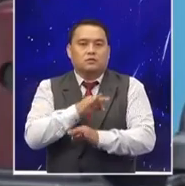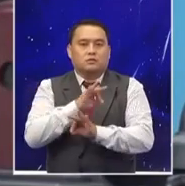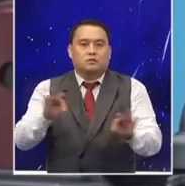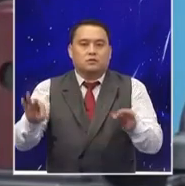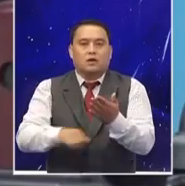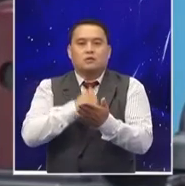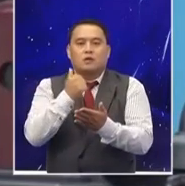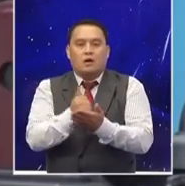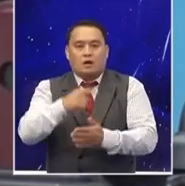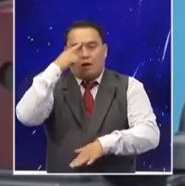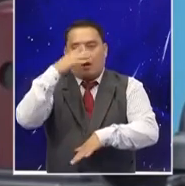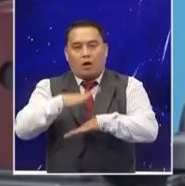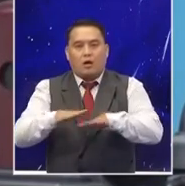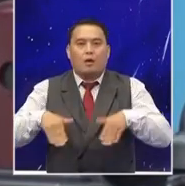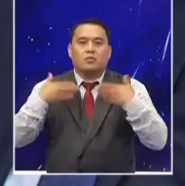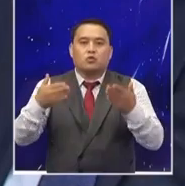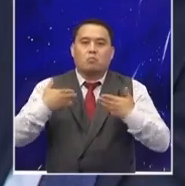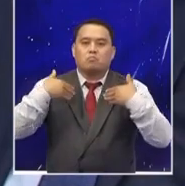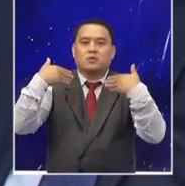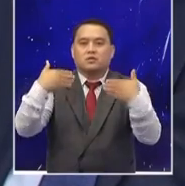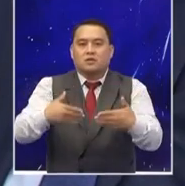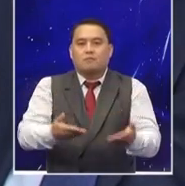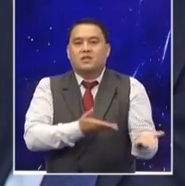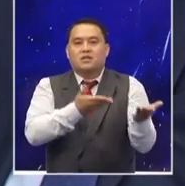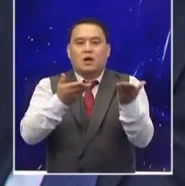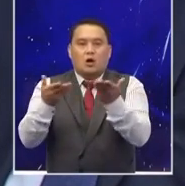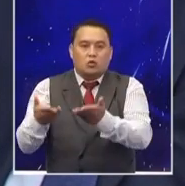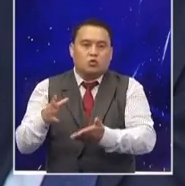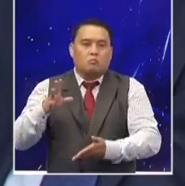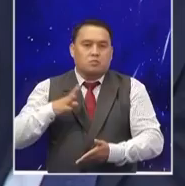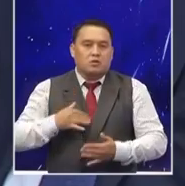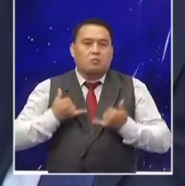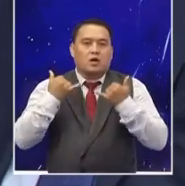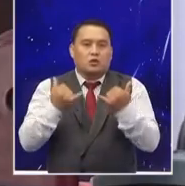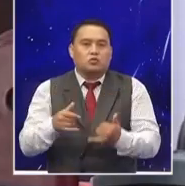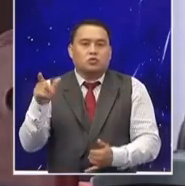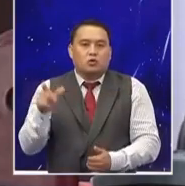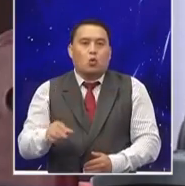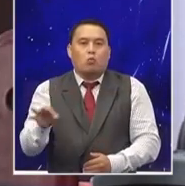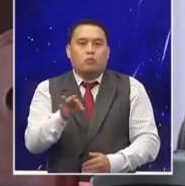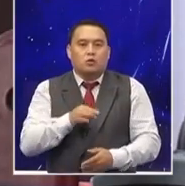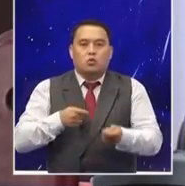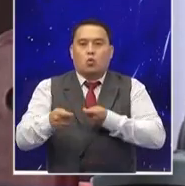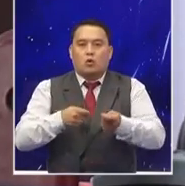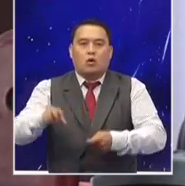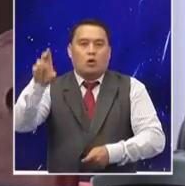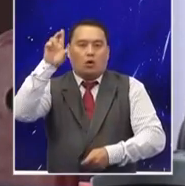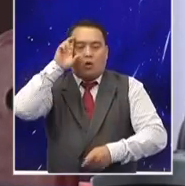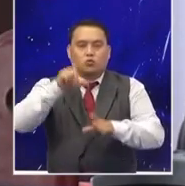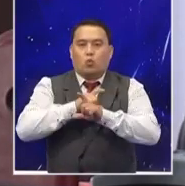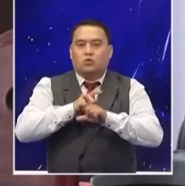аким области аманды баталов обратился с поздравительной речью к приглашенным среди которых почетные граждане области руководители государственных